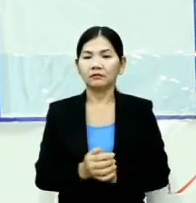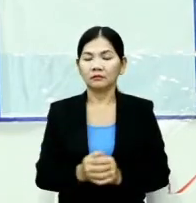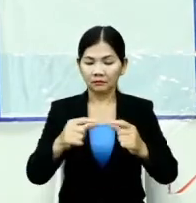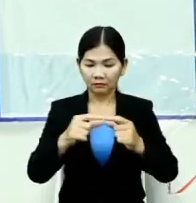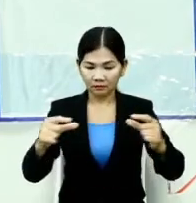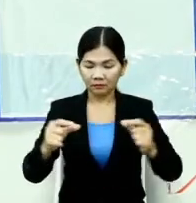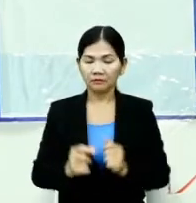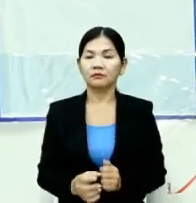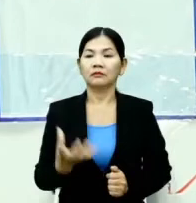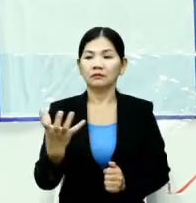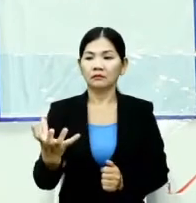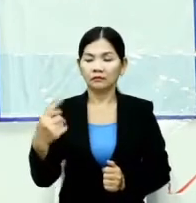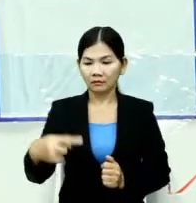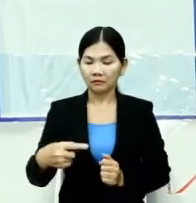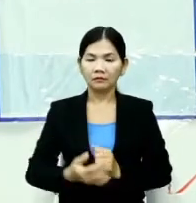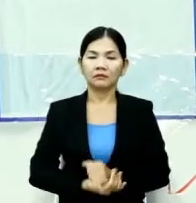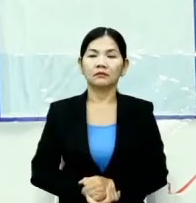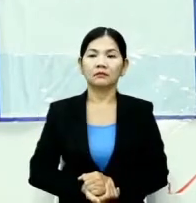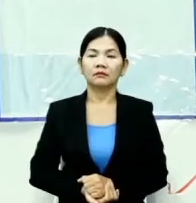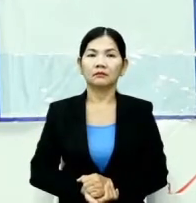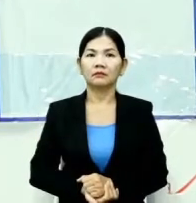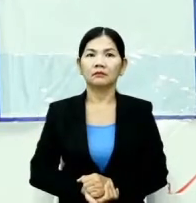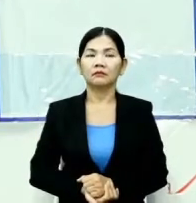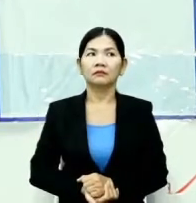ន្ទះដុំពាន់ចាជាដុំពាន់